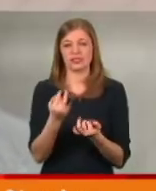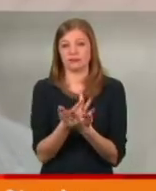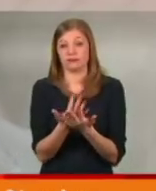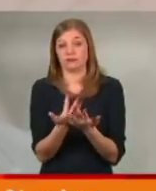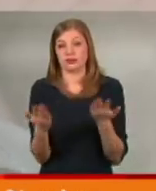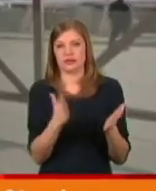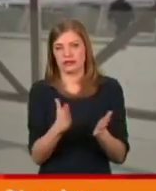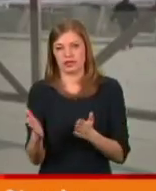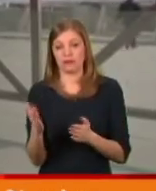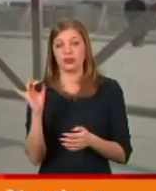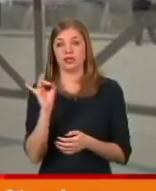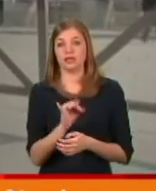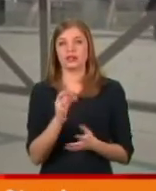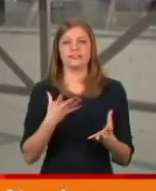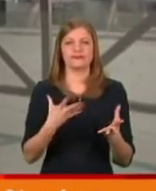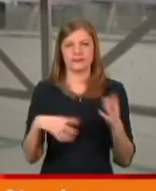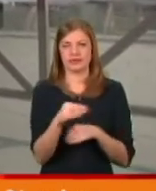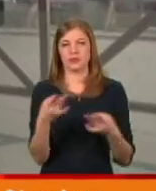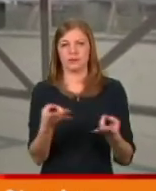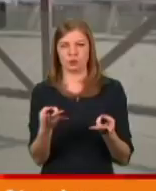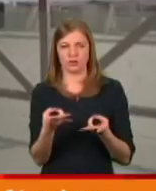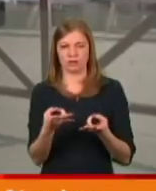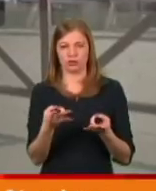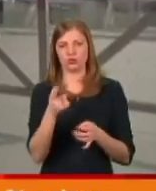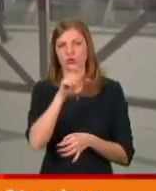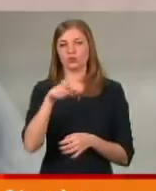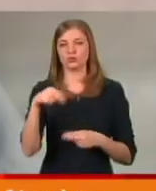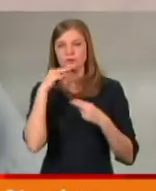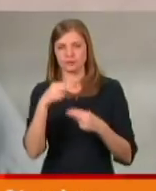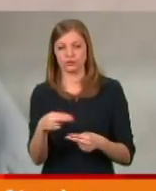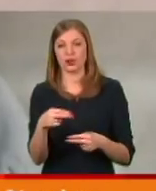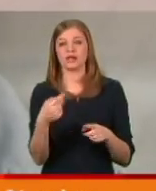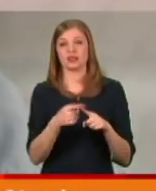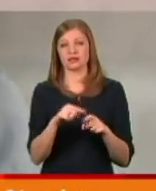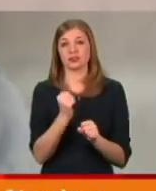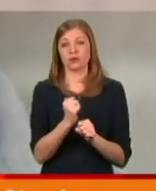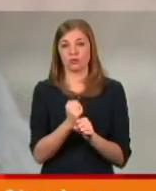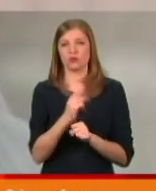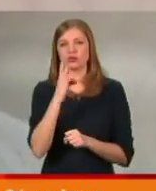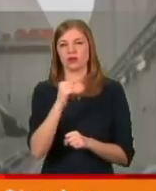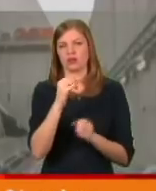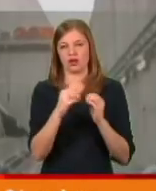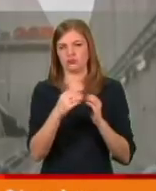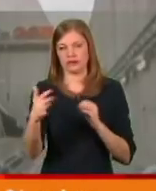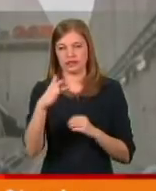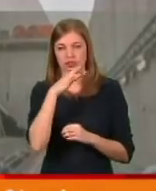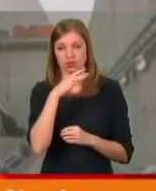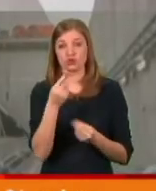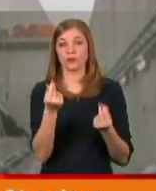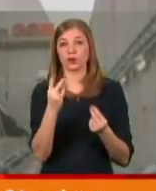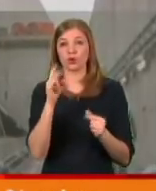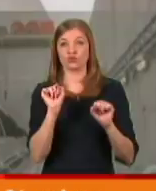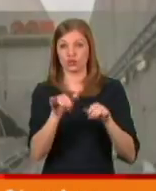інші системи. І всі вони потребують людської уваги. Це робота на десятиріччя. Гроші